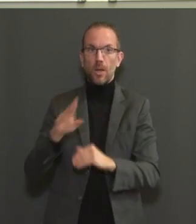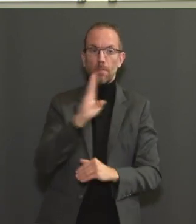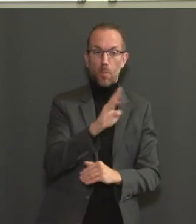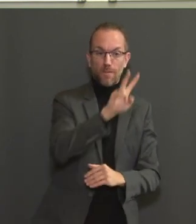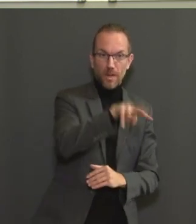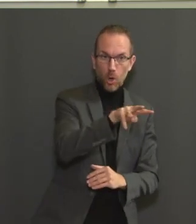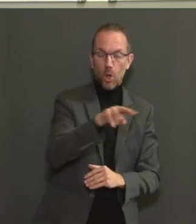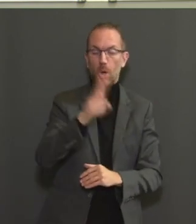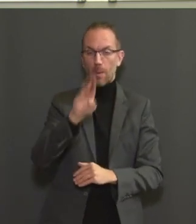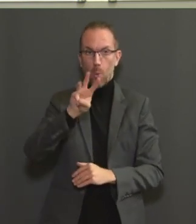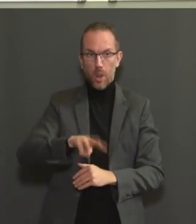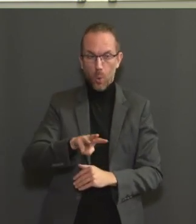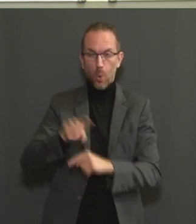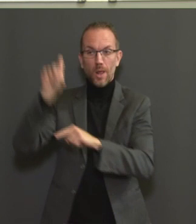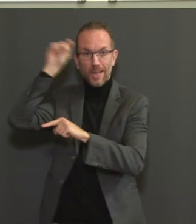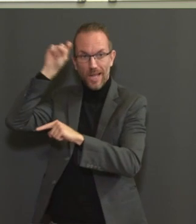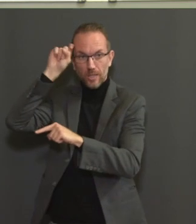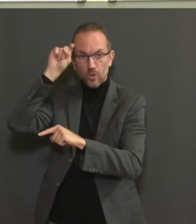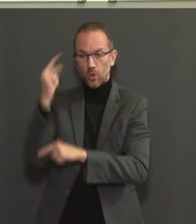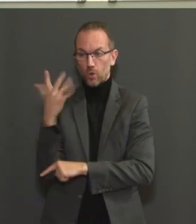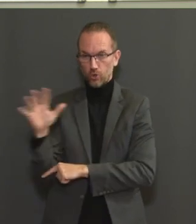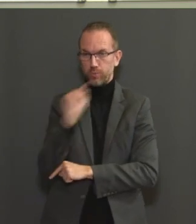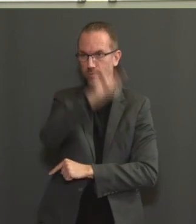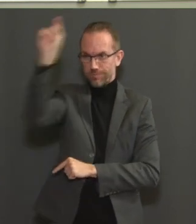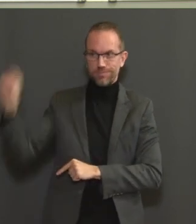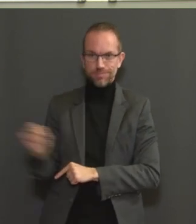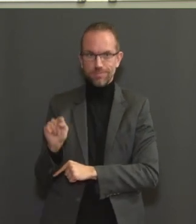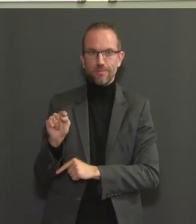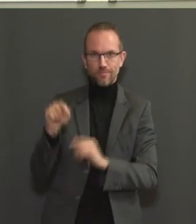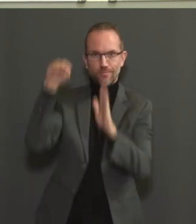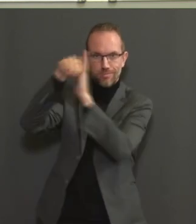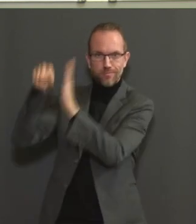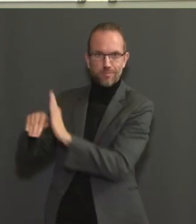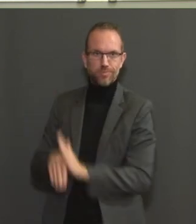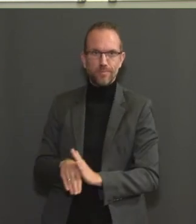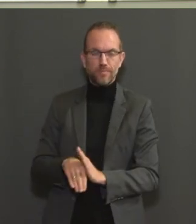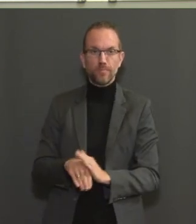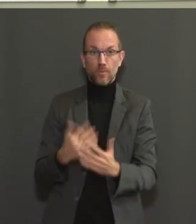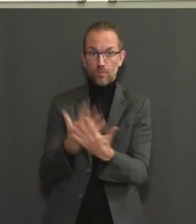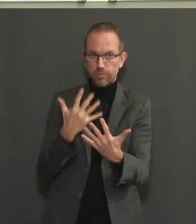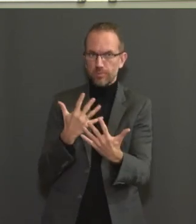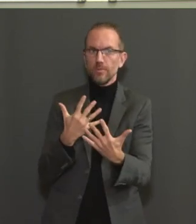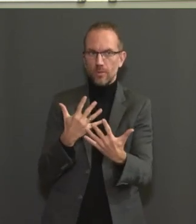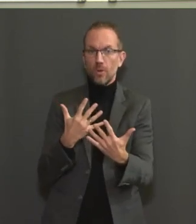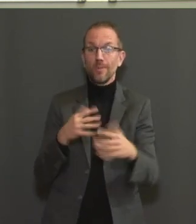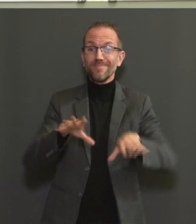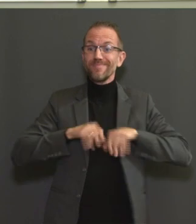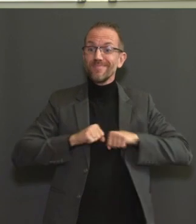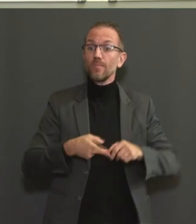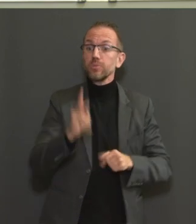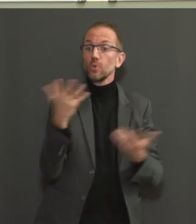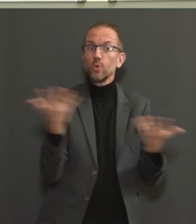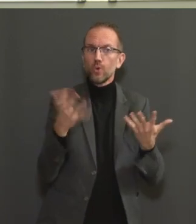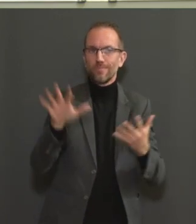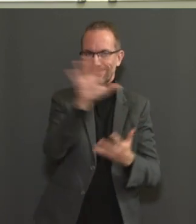Liège et la province du Luxembourg. En contraste, le plus grand nombre de nouveaux cas a été enregistré